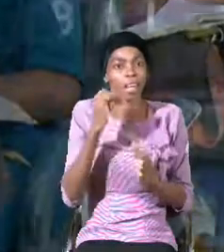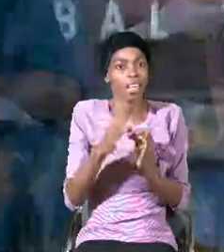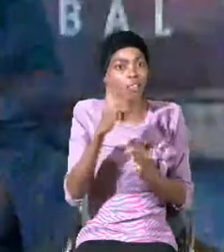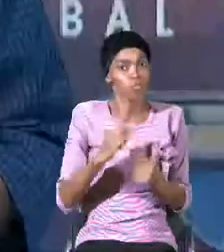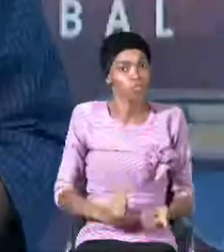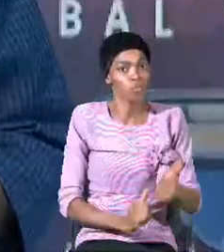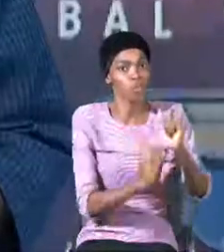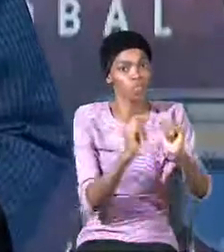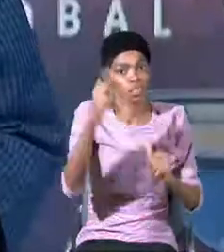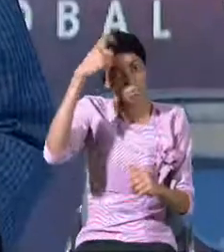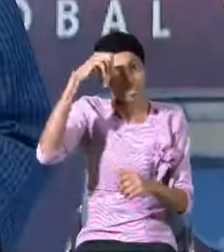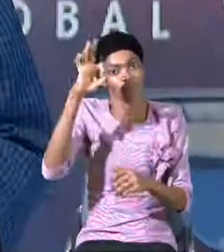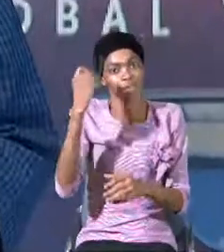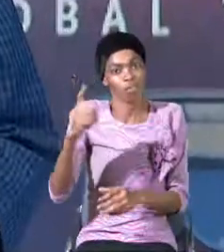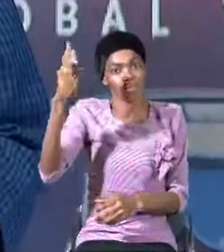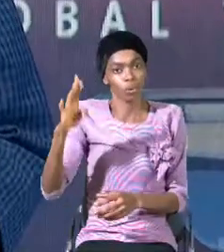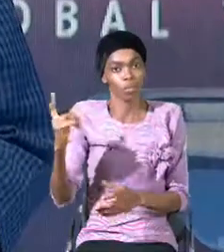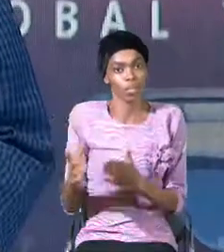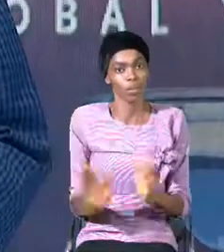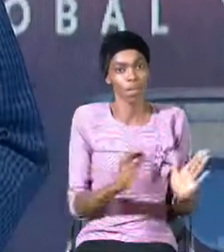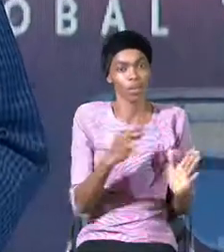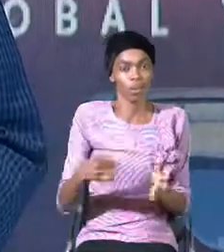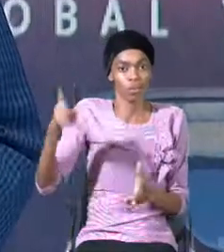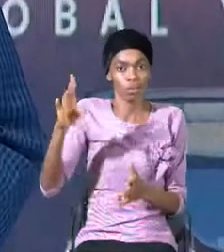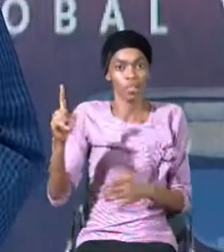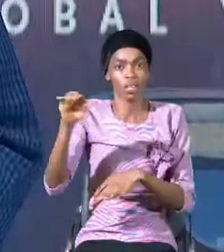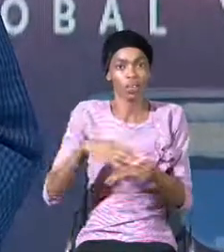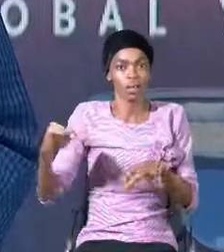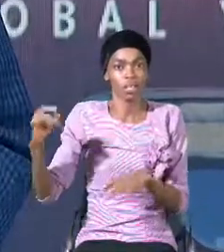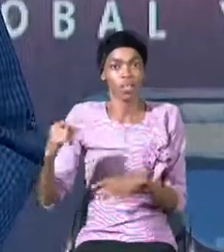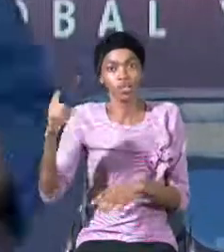Si tu suis la sagesse de Dieu, le plan de Dieu, l'appel de Dieu,